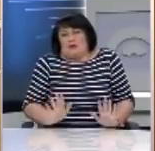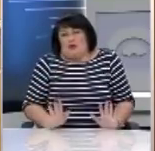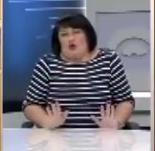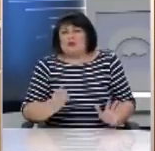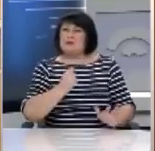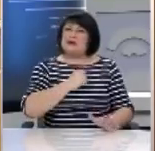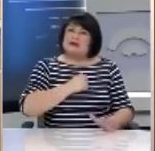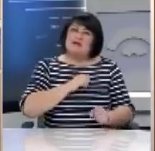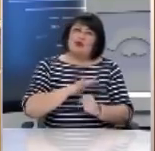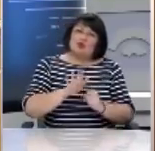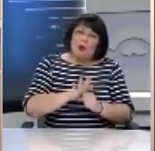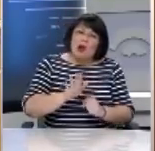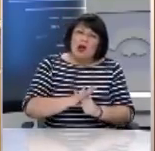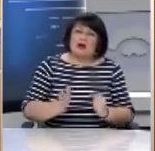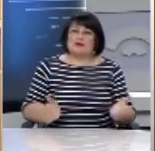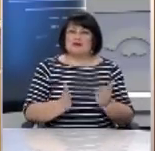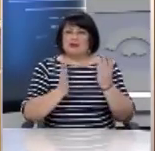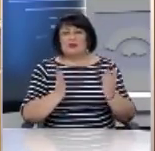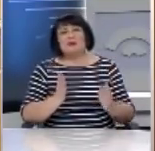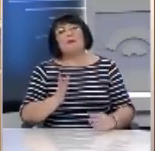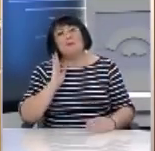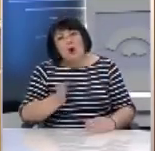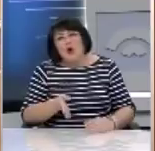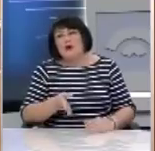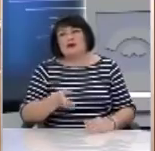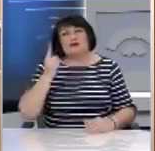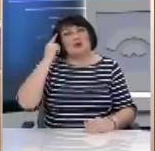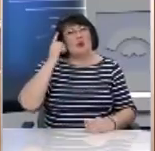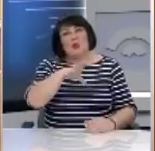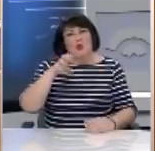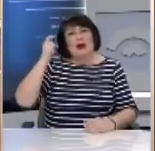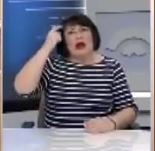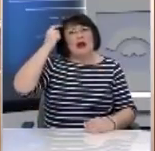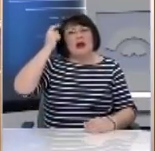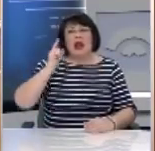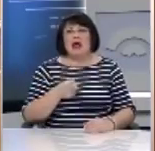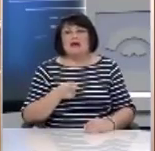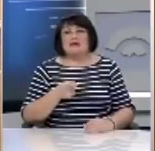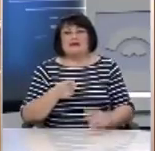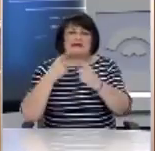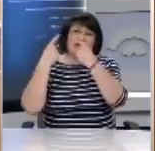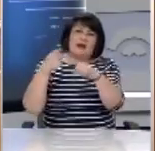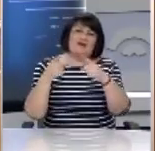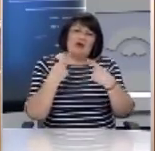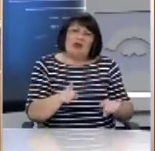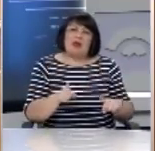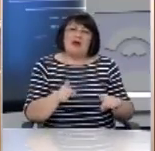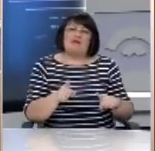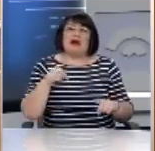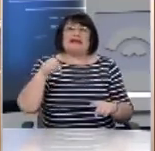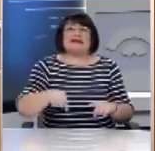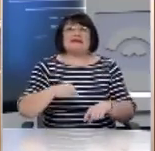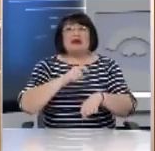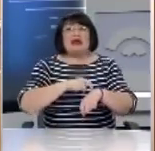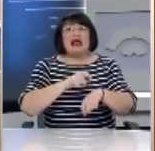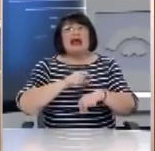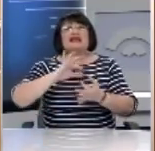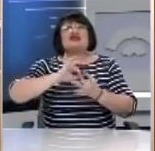Πιστεύω ότι τουλάχιστον θα είχατε τη δυνατότητα να αντιληφθείτε τη διαφορά και τη σημερινή ιστορική